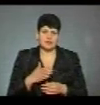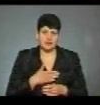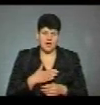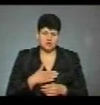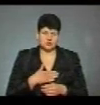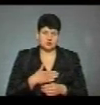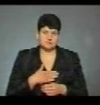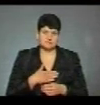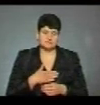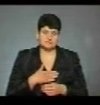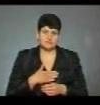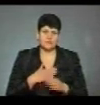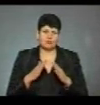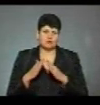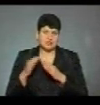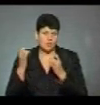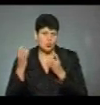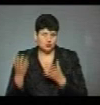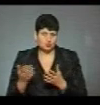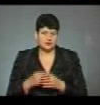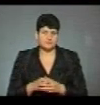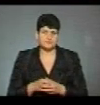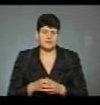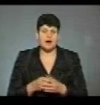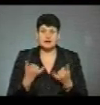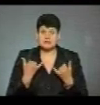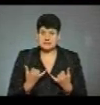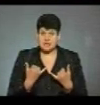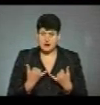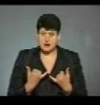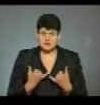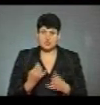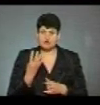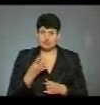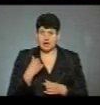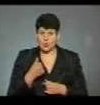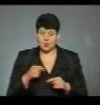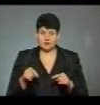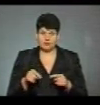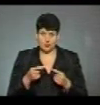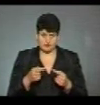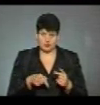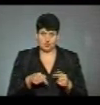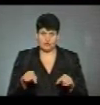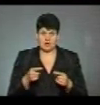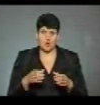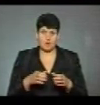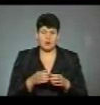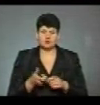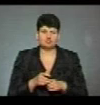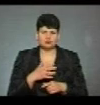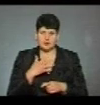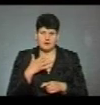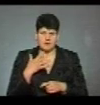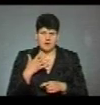як кажуть, будинків культури. А зараз, як кажуть, за 4 роки створення, відколи створена громада, дуже багато, я